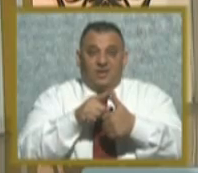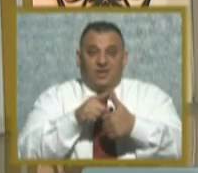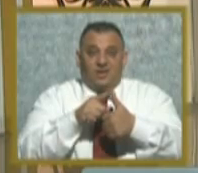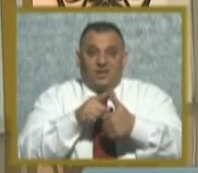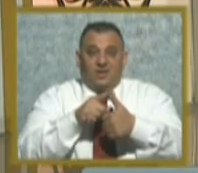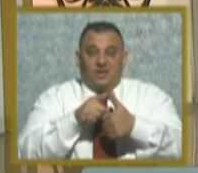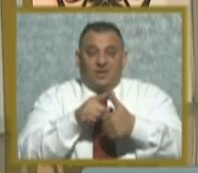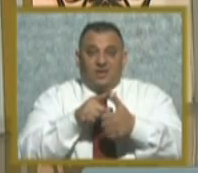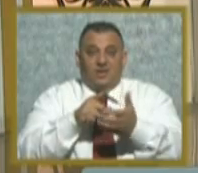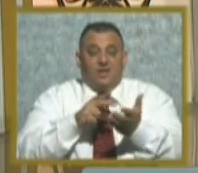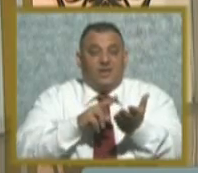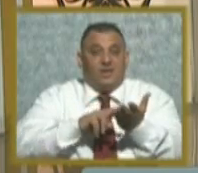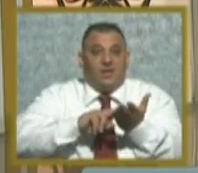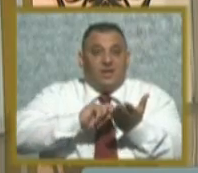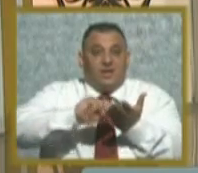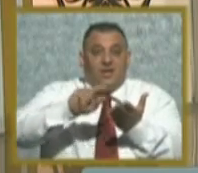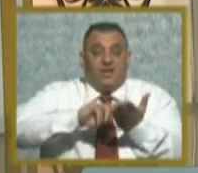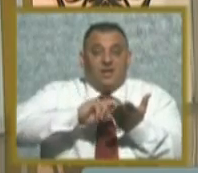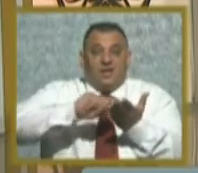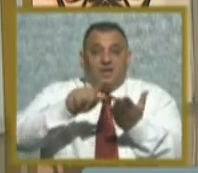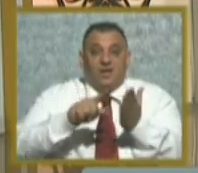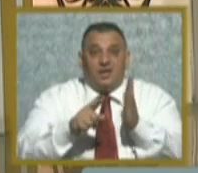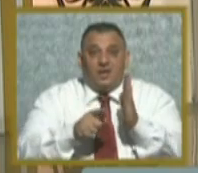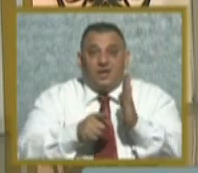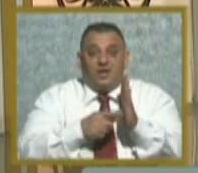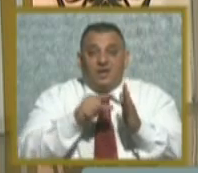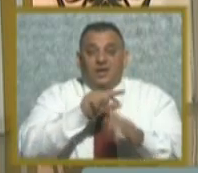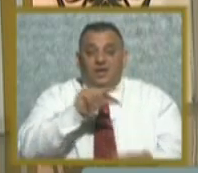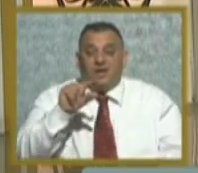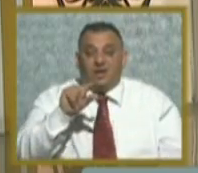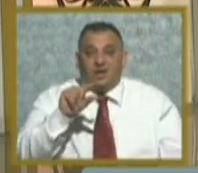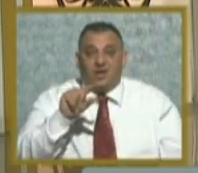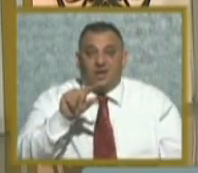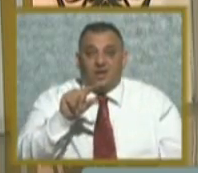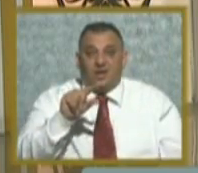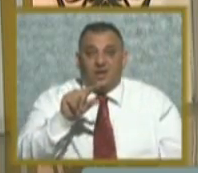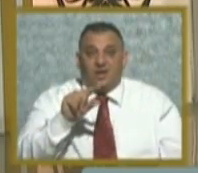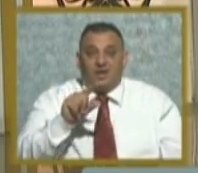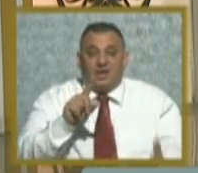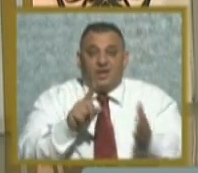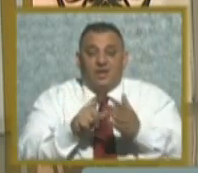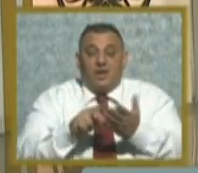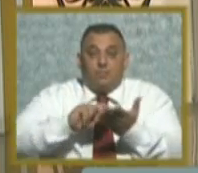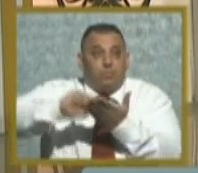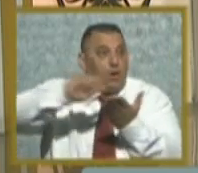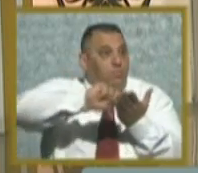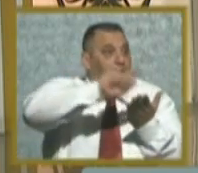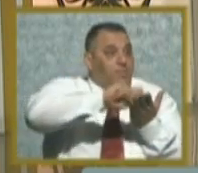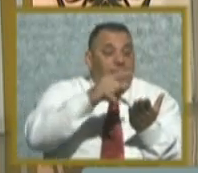في رسائل بتجي لو يقول لك إذا ما يقول لك لازم ترسلها لعشرة أشخاص كذا.